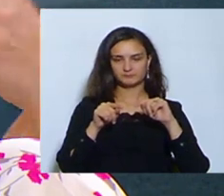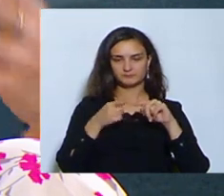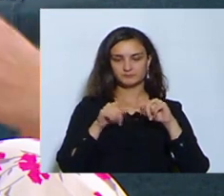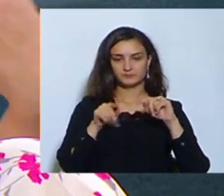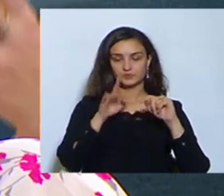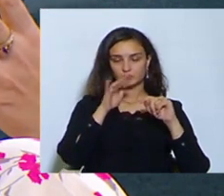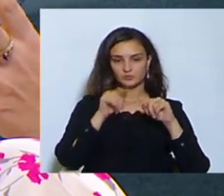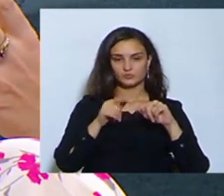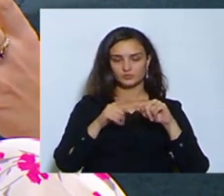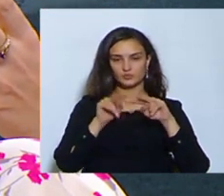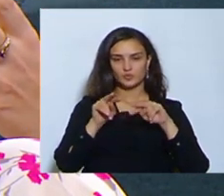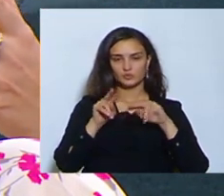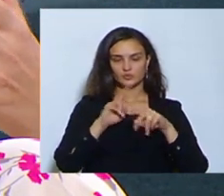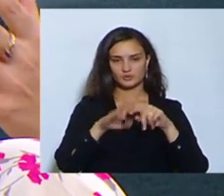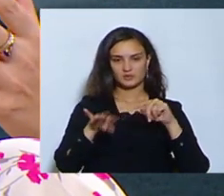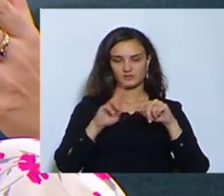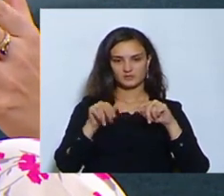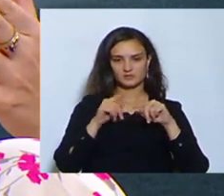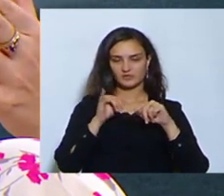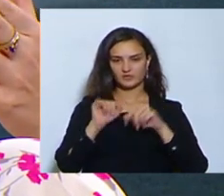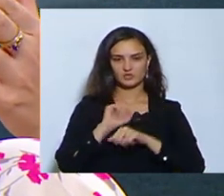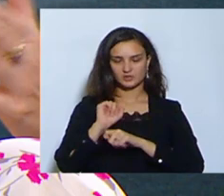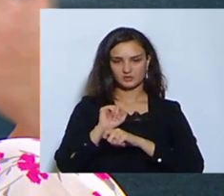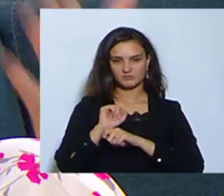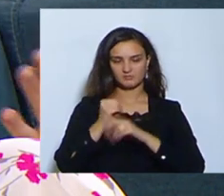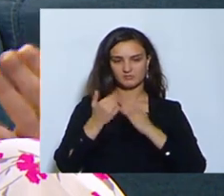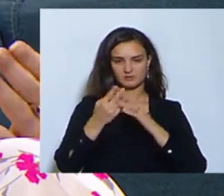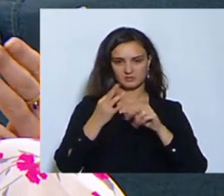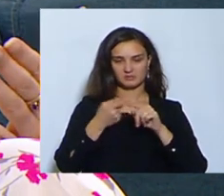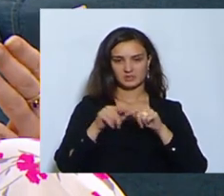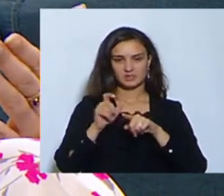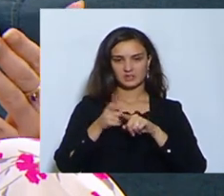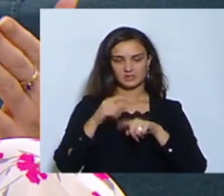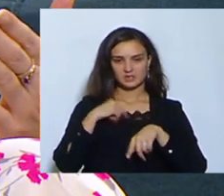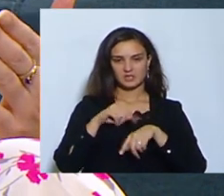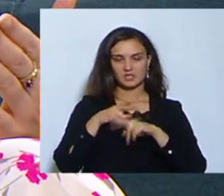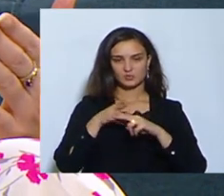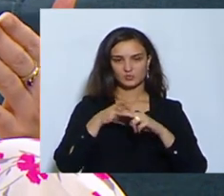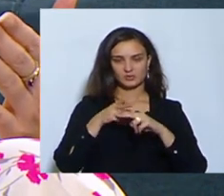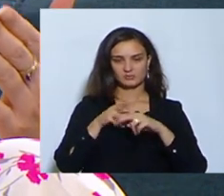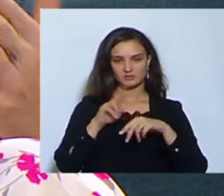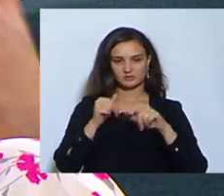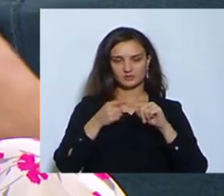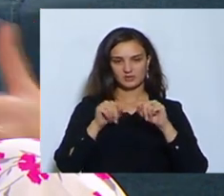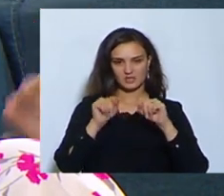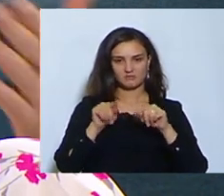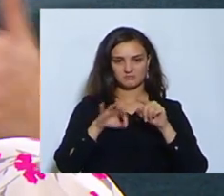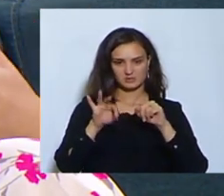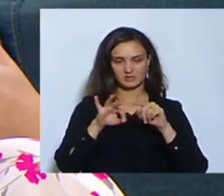რომლის დროსაც იგი კონტროლს კარგავს და ვერ ჩერდება, მაგრამ ეს ძალიან აწუხებს მას. და